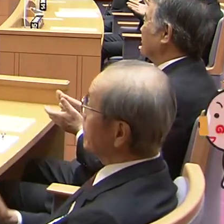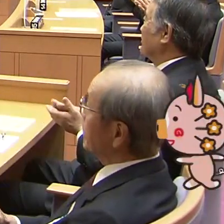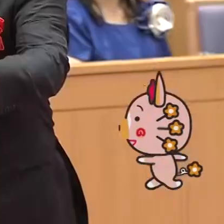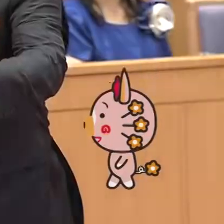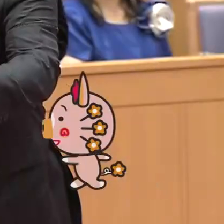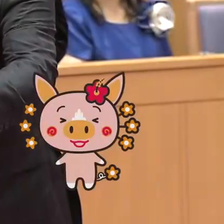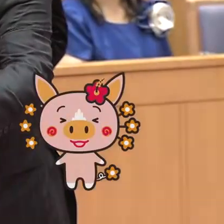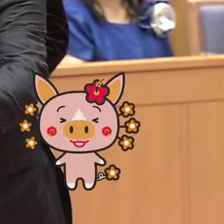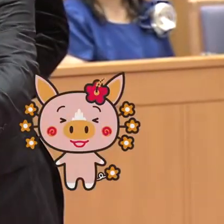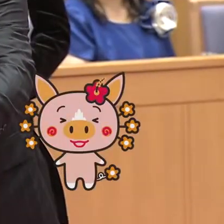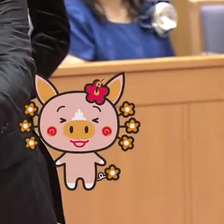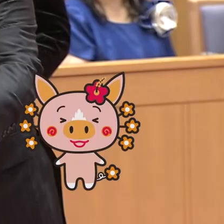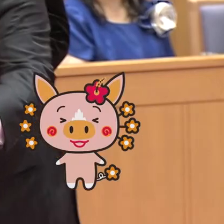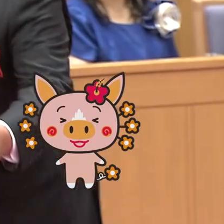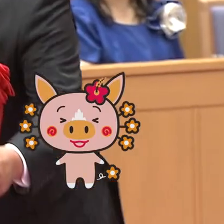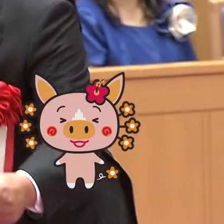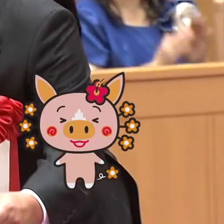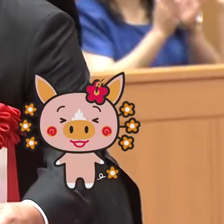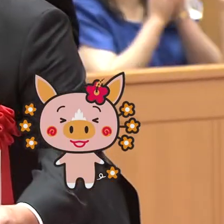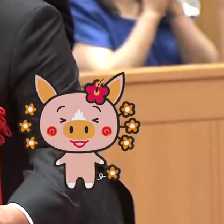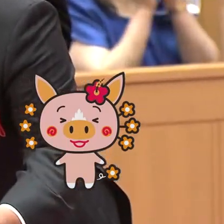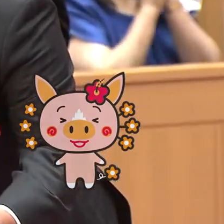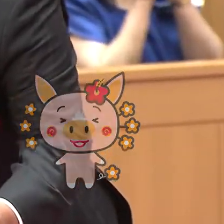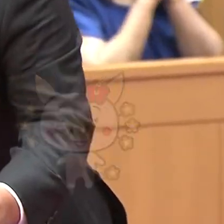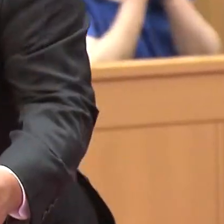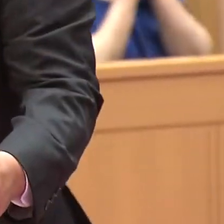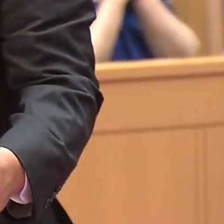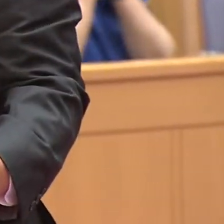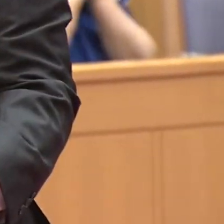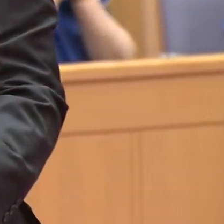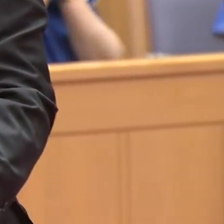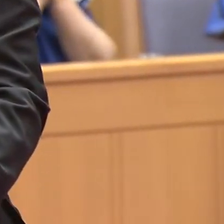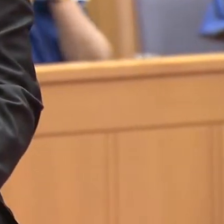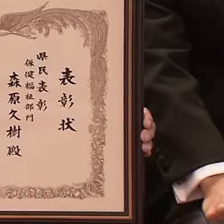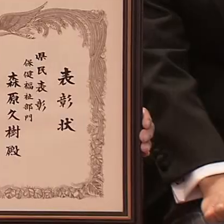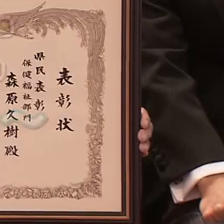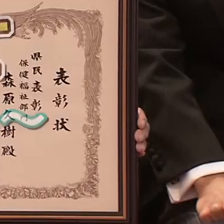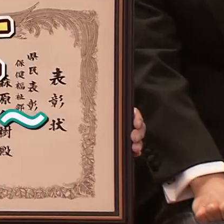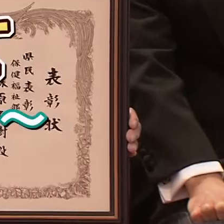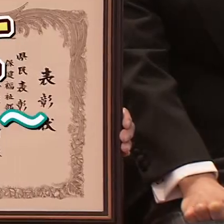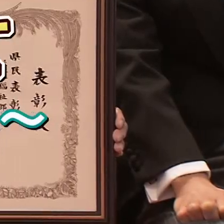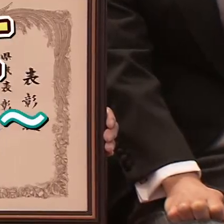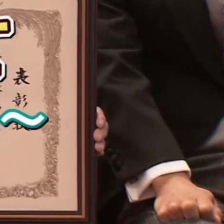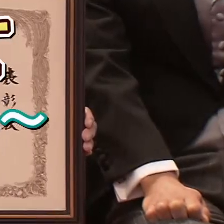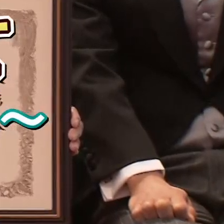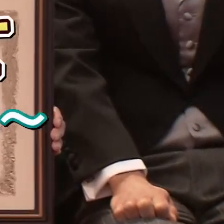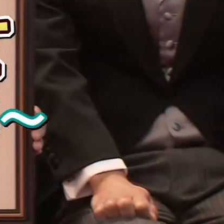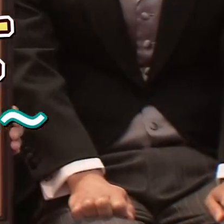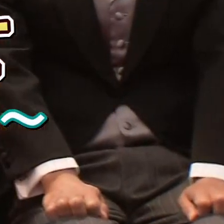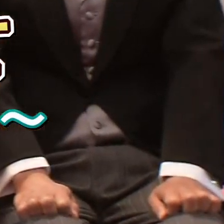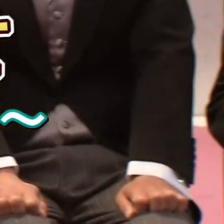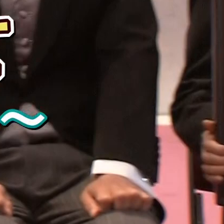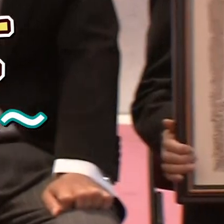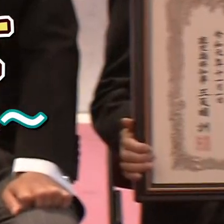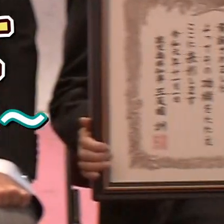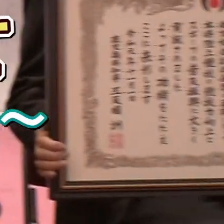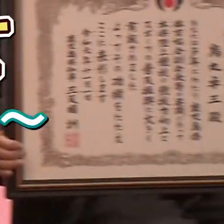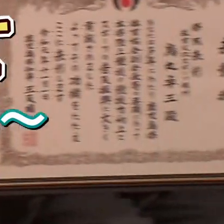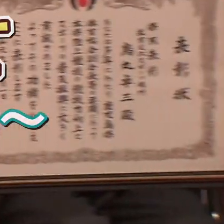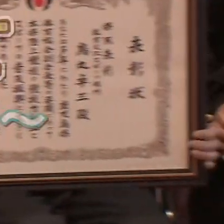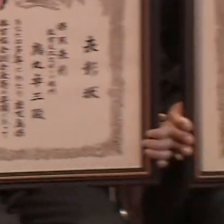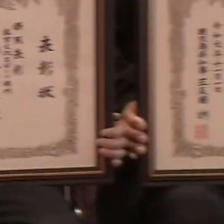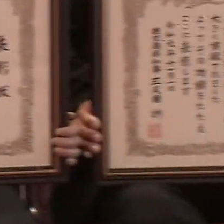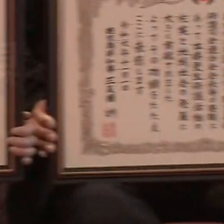ふるさと鹿児島。今年で66回目となる県民表彰、今年度の受賞者をご紹介します